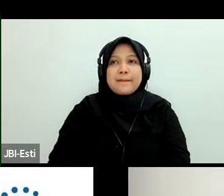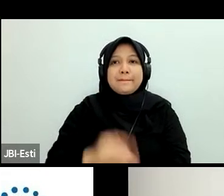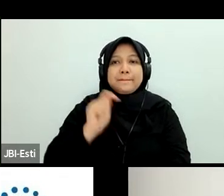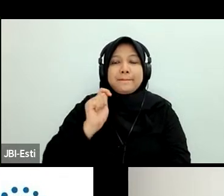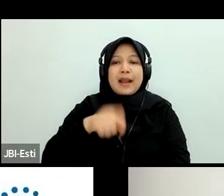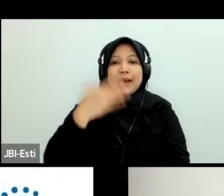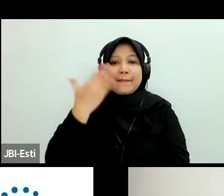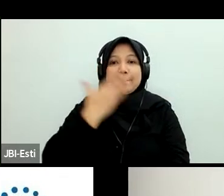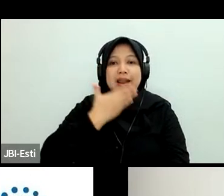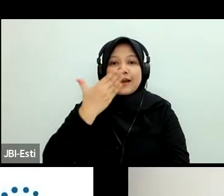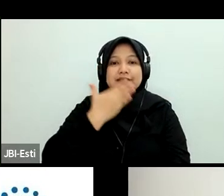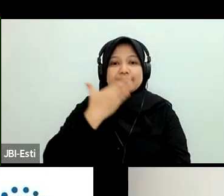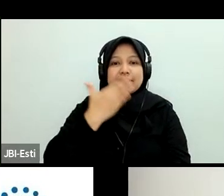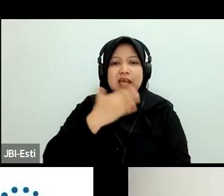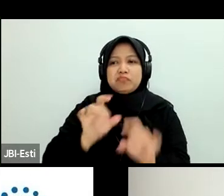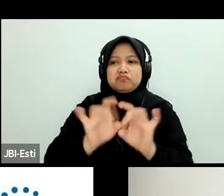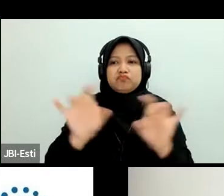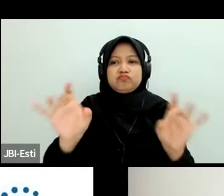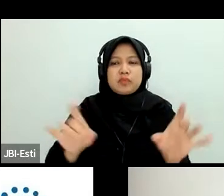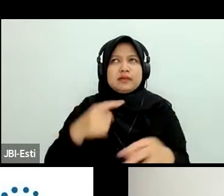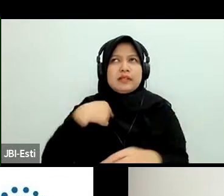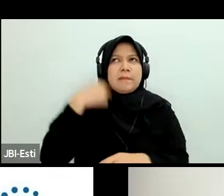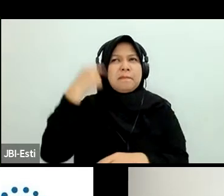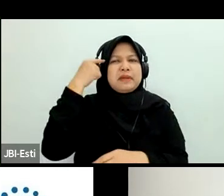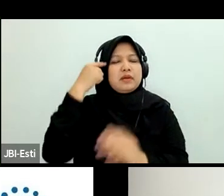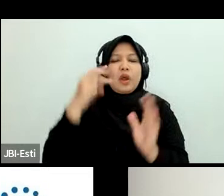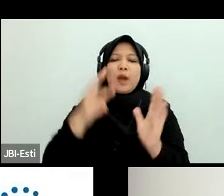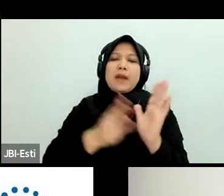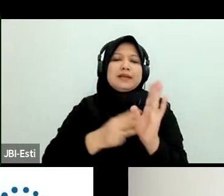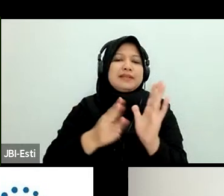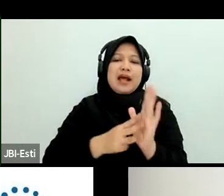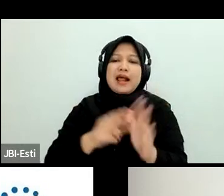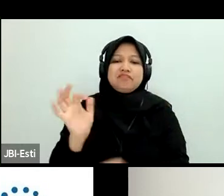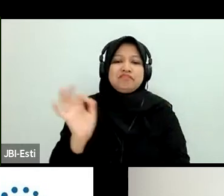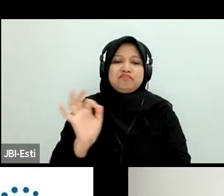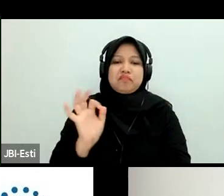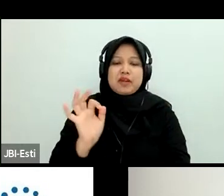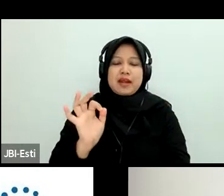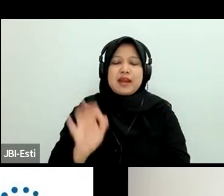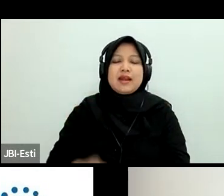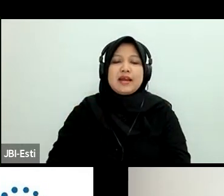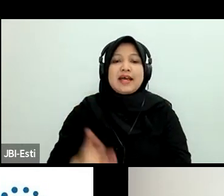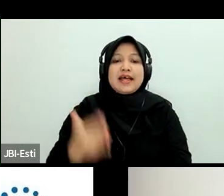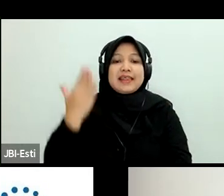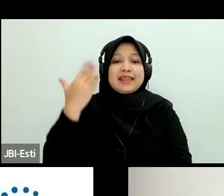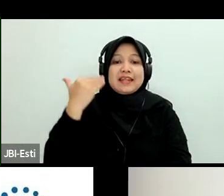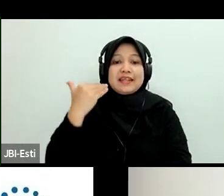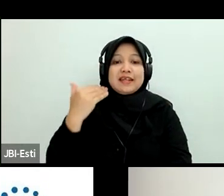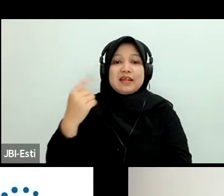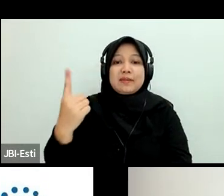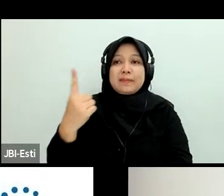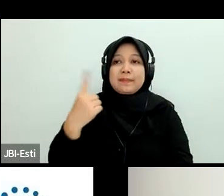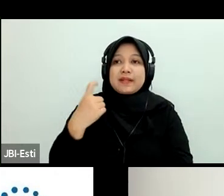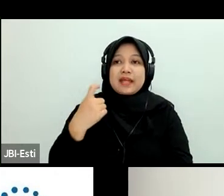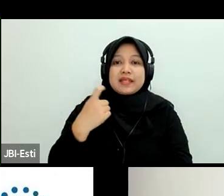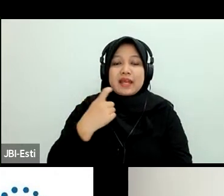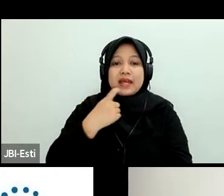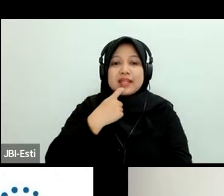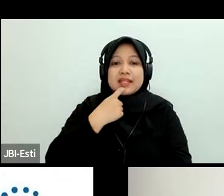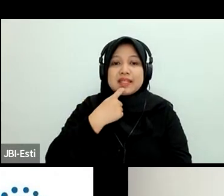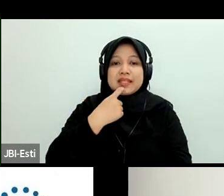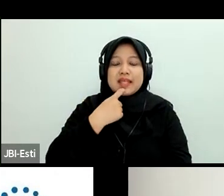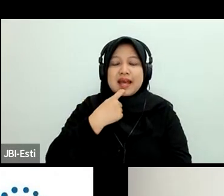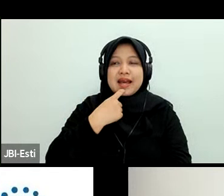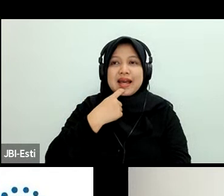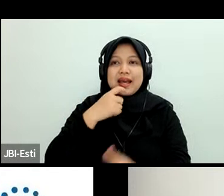saya kita enggak pernah jadi masalah tadi dibeli awal juga ada pertanyaan dari translator Ya penerjemah